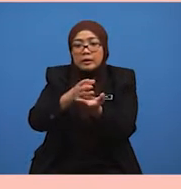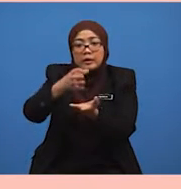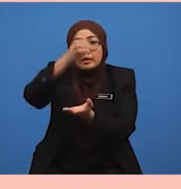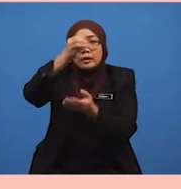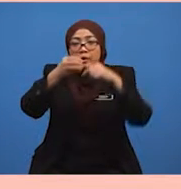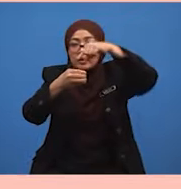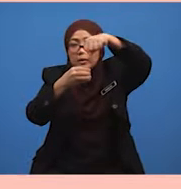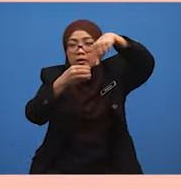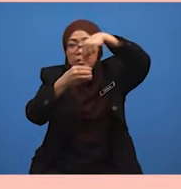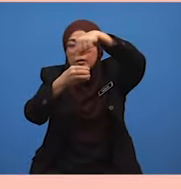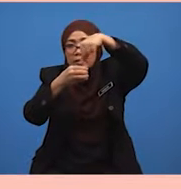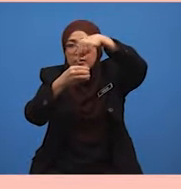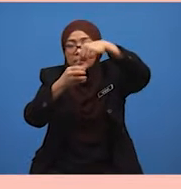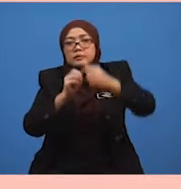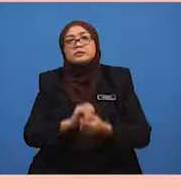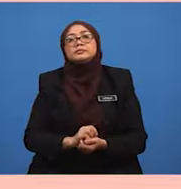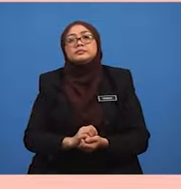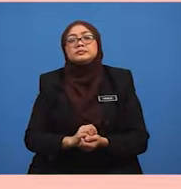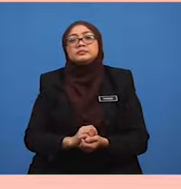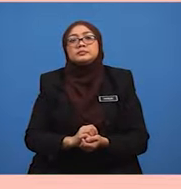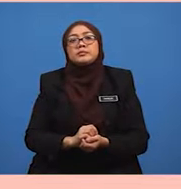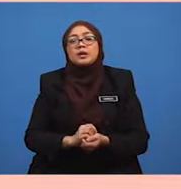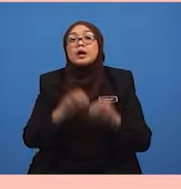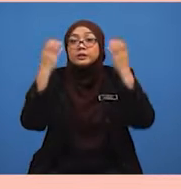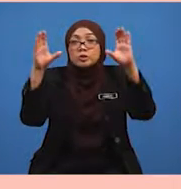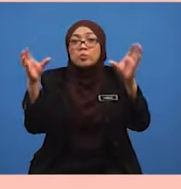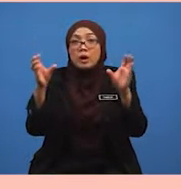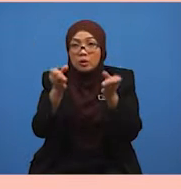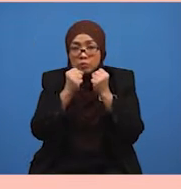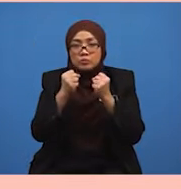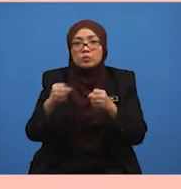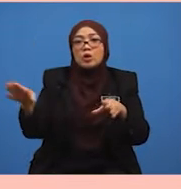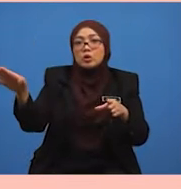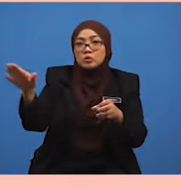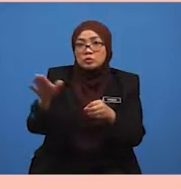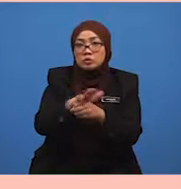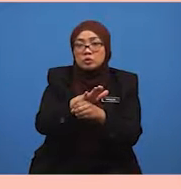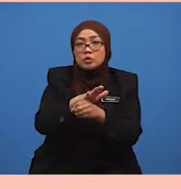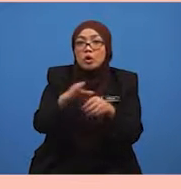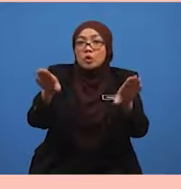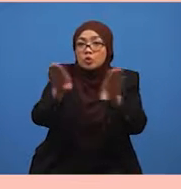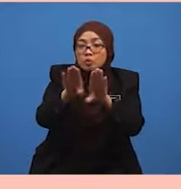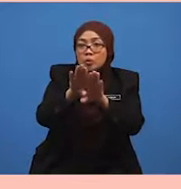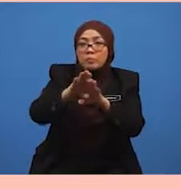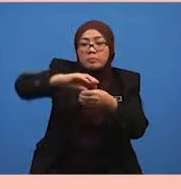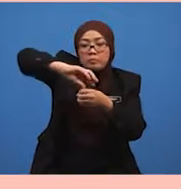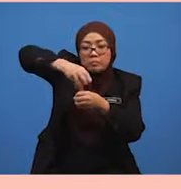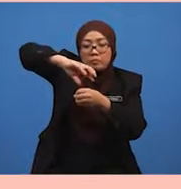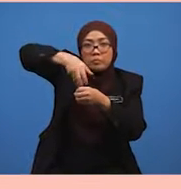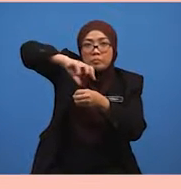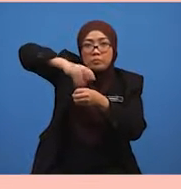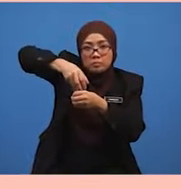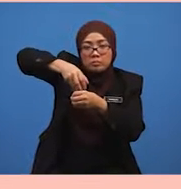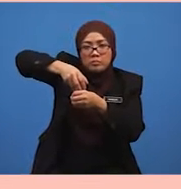Biar cikgu tutupkan botol ini dengan penutup botol dahulu. Apakah yang kita dapat pelajari dari